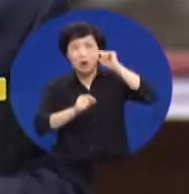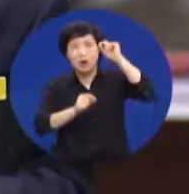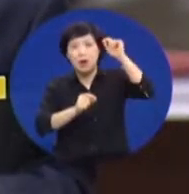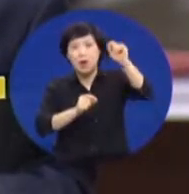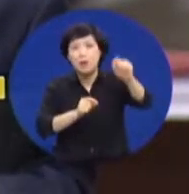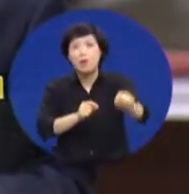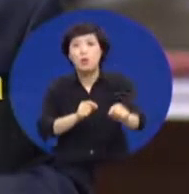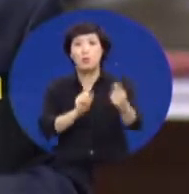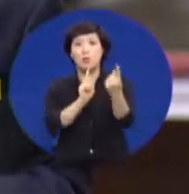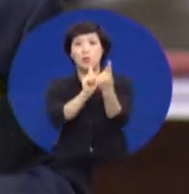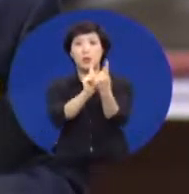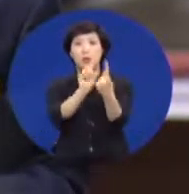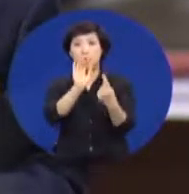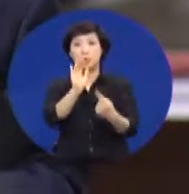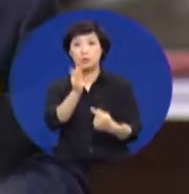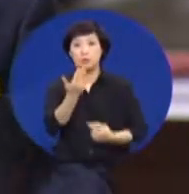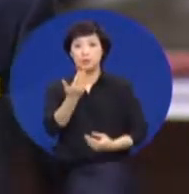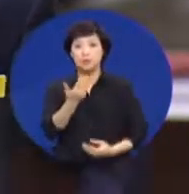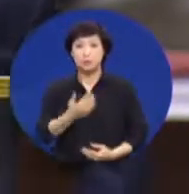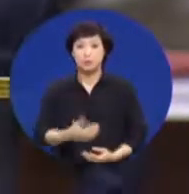영원히 고통을 당한다.